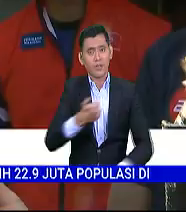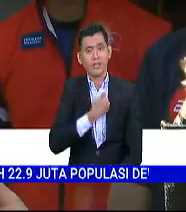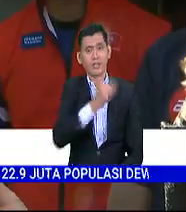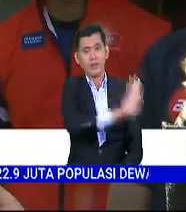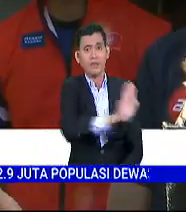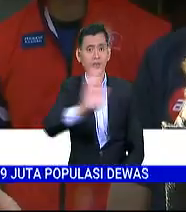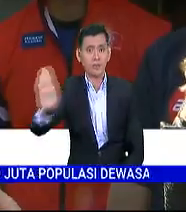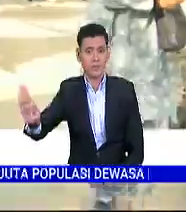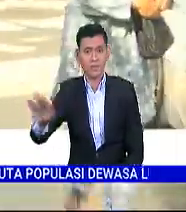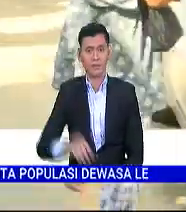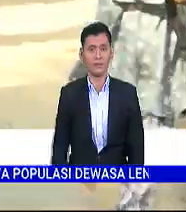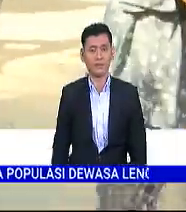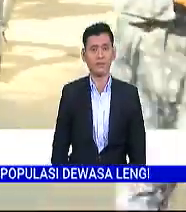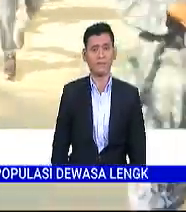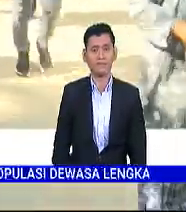masing-masing.